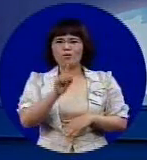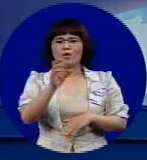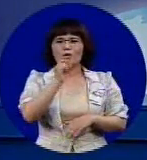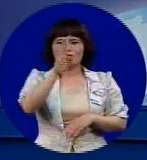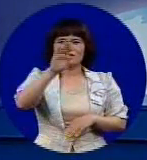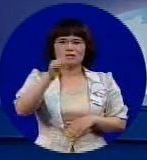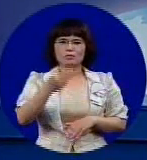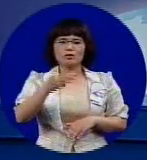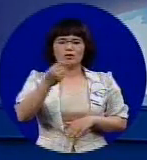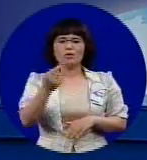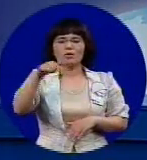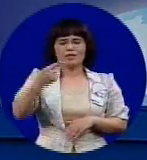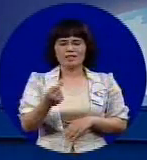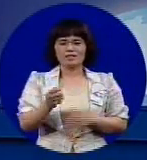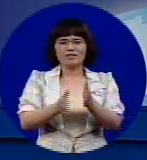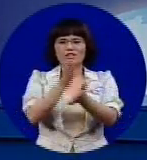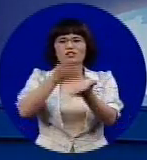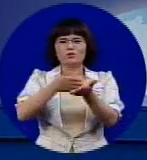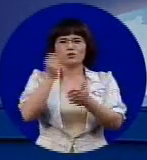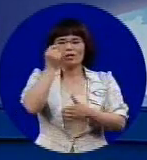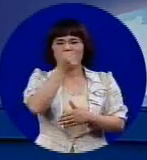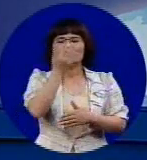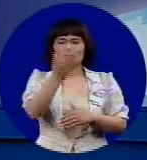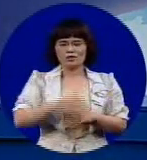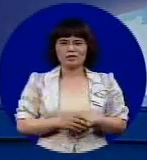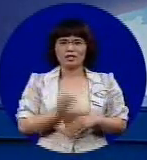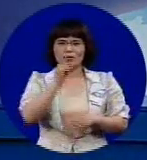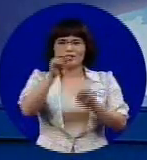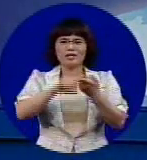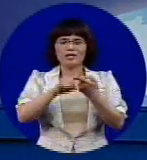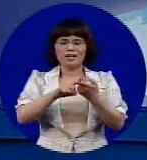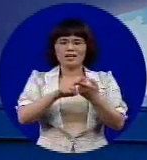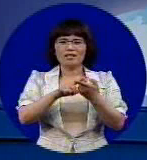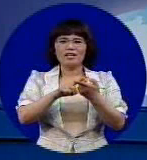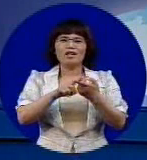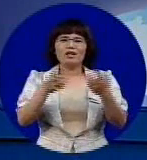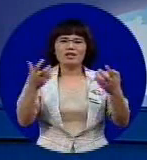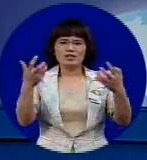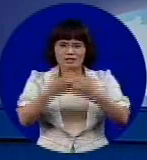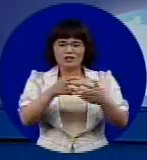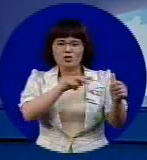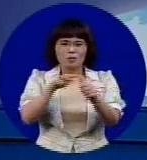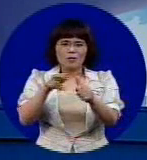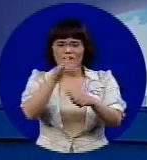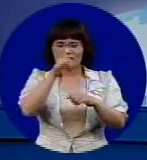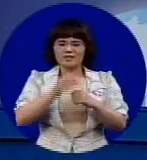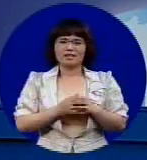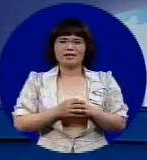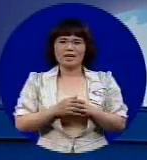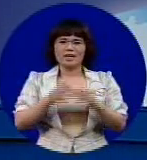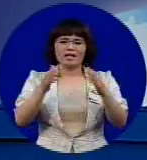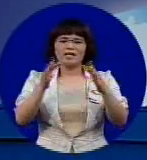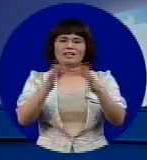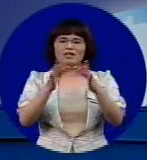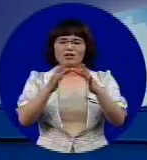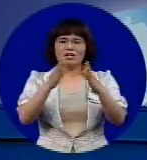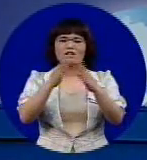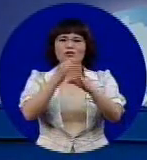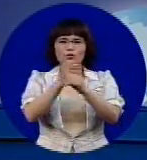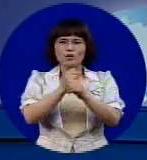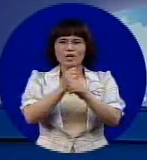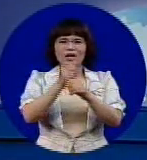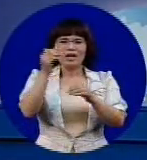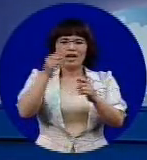수 있는 용인시 블로그에서 시정 뉴스를 다시 볼 수 있습니다. 용인에 대한 실속 정보 가득한 용인시 블로그, 인터넷